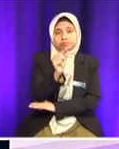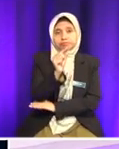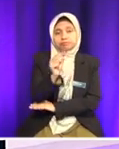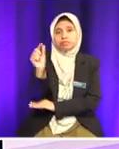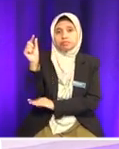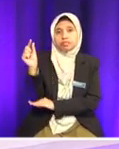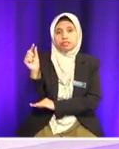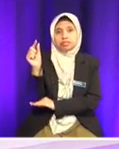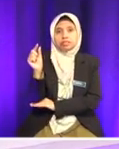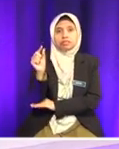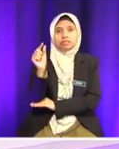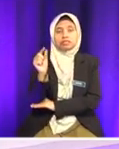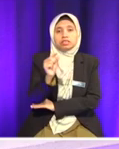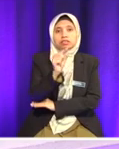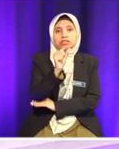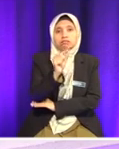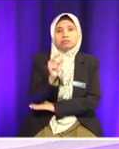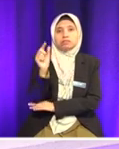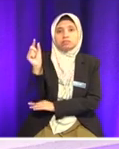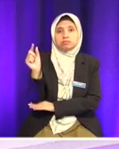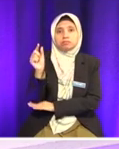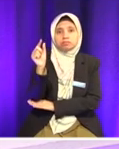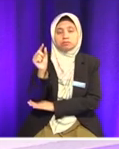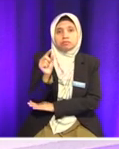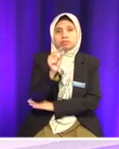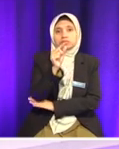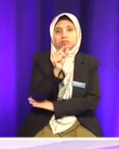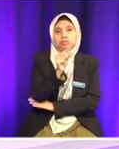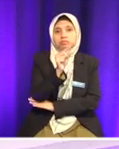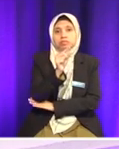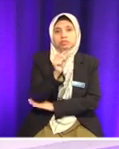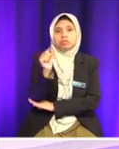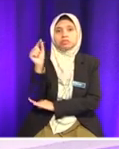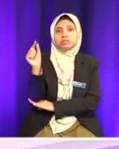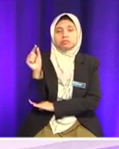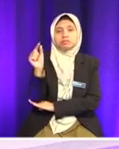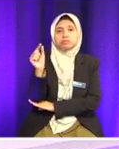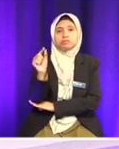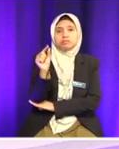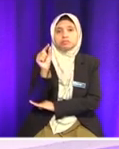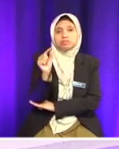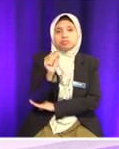wala ilaha illallah Allahu Akbar